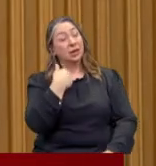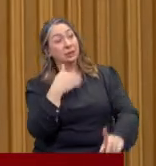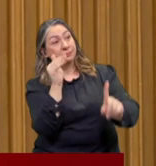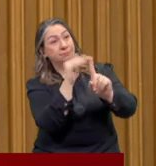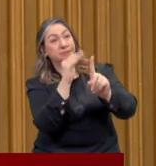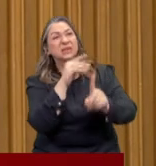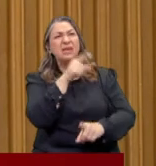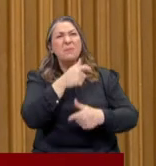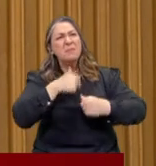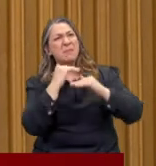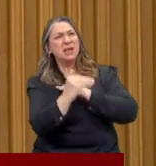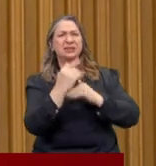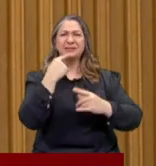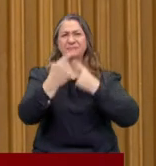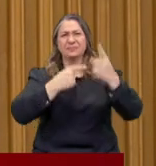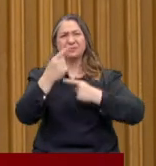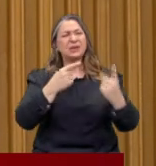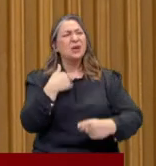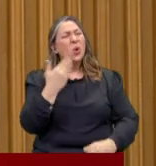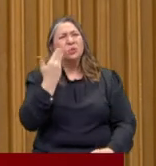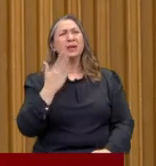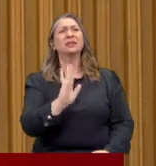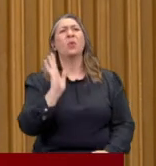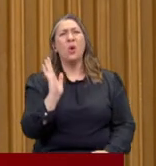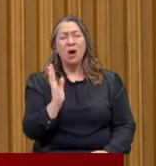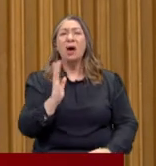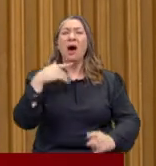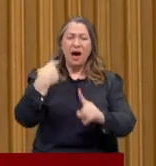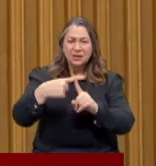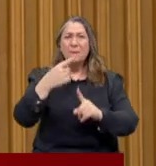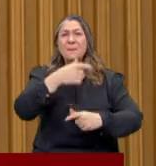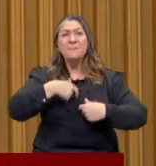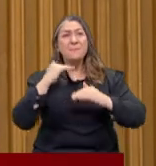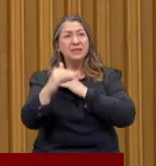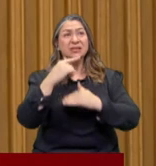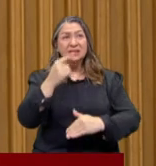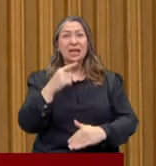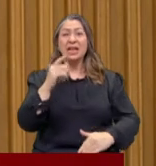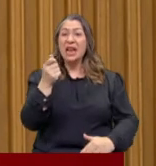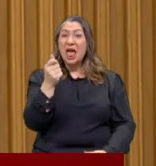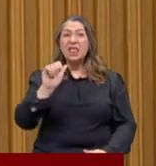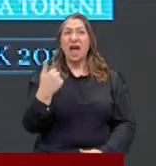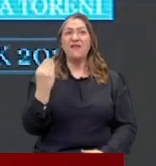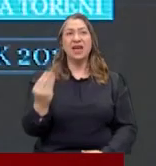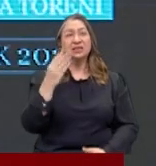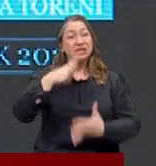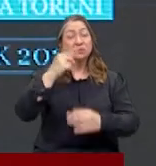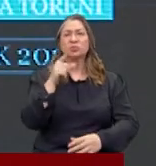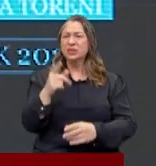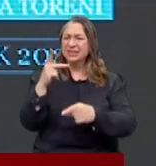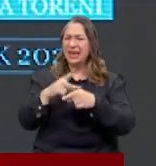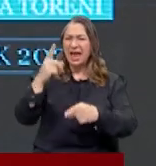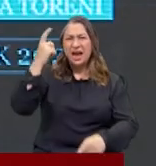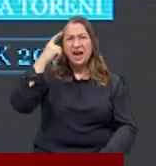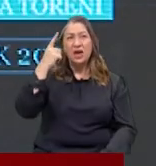söyleyeyim, senin milliyetçilik diye ortada gezmenden de hoşlanmıyorum. Milliyetçi demek liraya değer veren kişi demektir. Bu zehirli